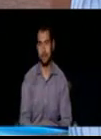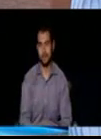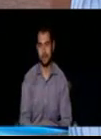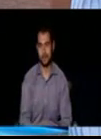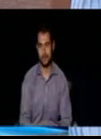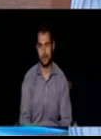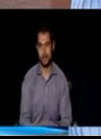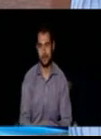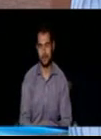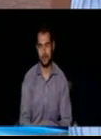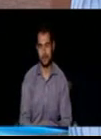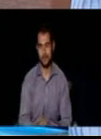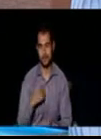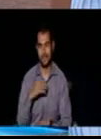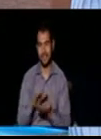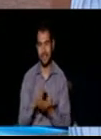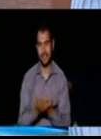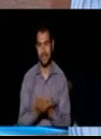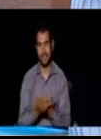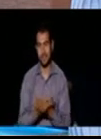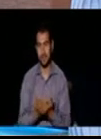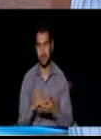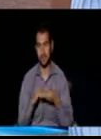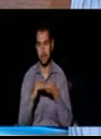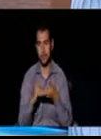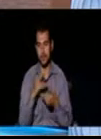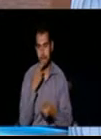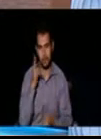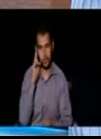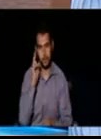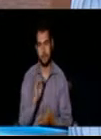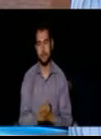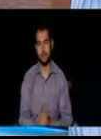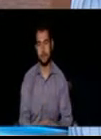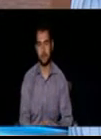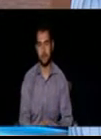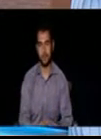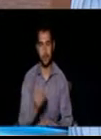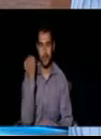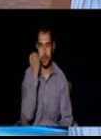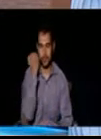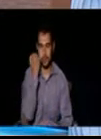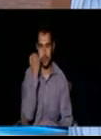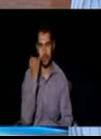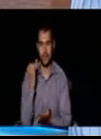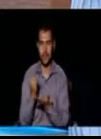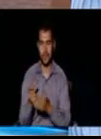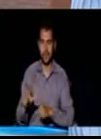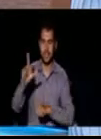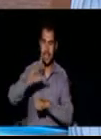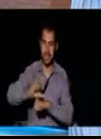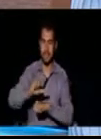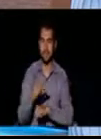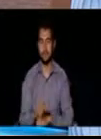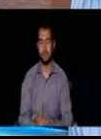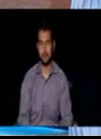الويندو، هيترجم كل الحلقه لاخواتنا الصم. كمان معانا منورنا في الاستوديو استاذه صفاء جوده، رئيس الاتحاد النوعي